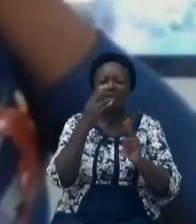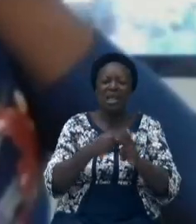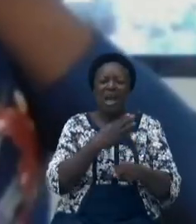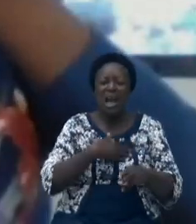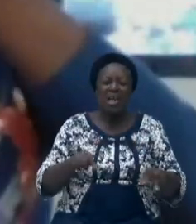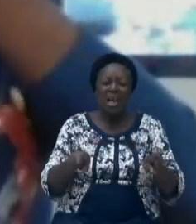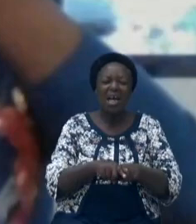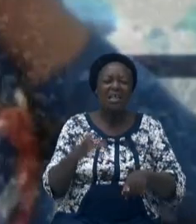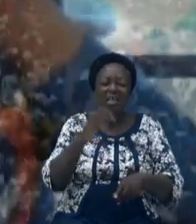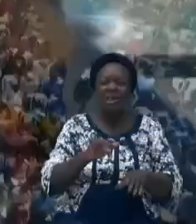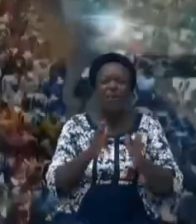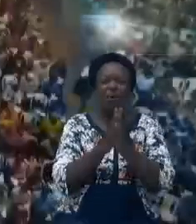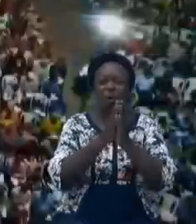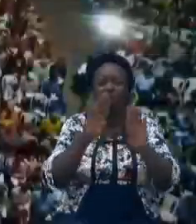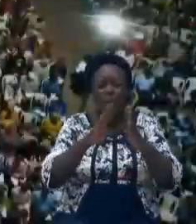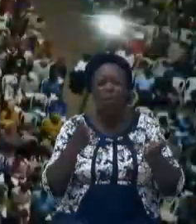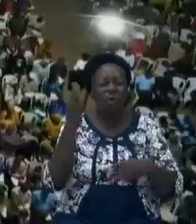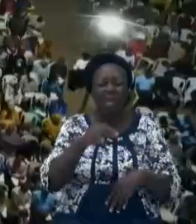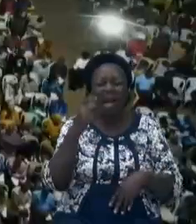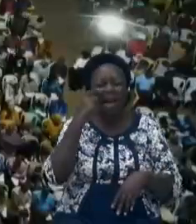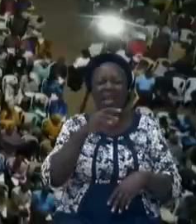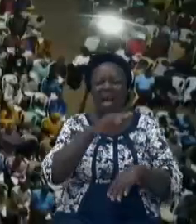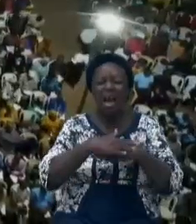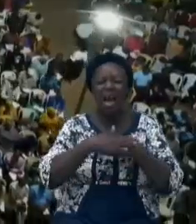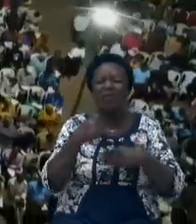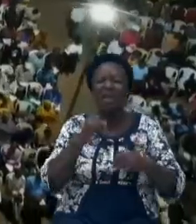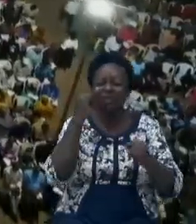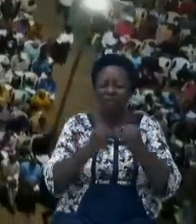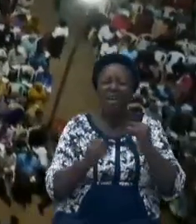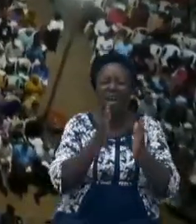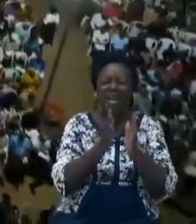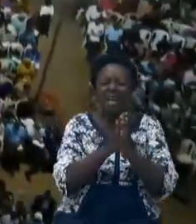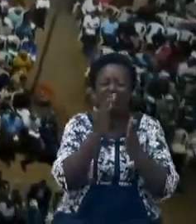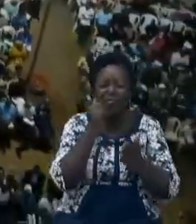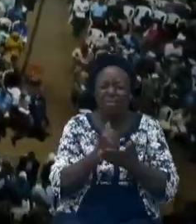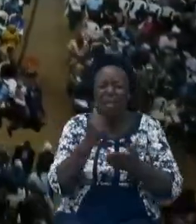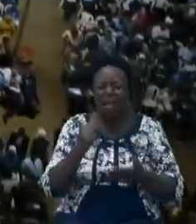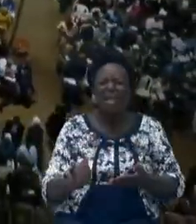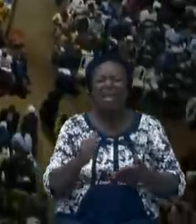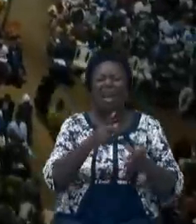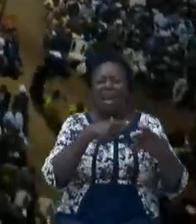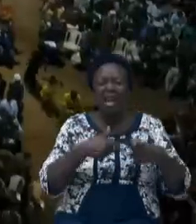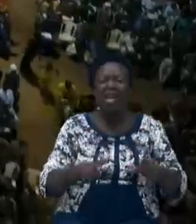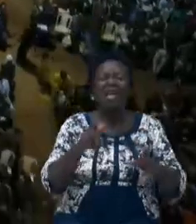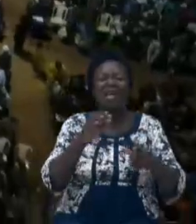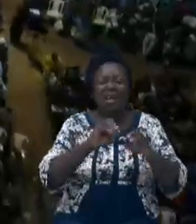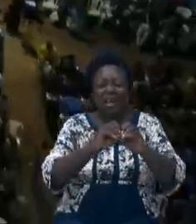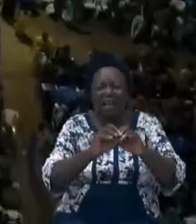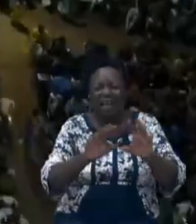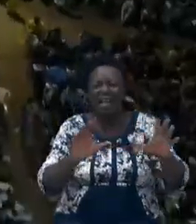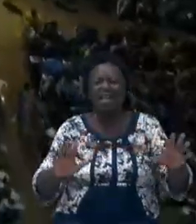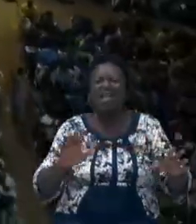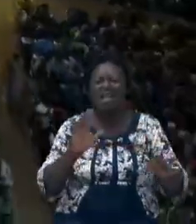maintenant ouvre les yeux et quand il ouvre les yeux après le dernier amène que